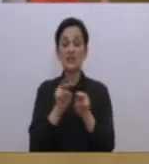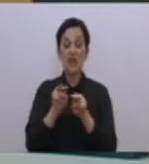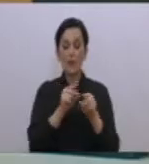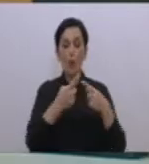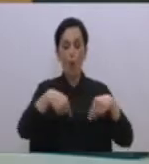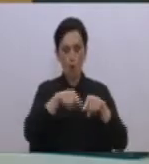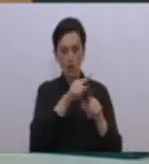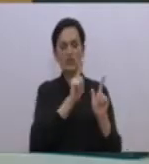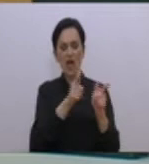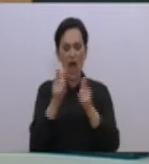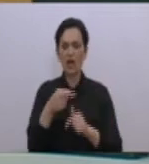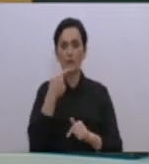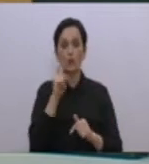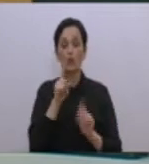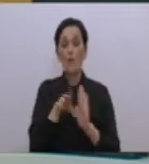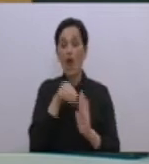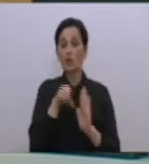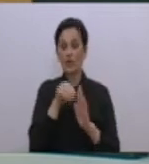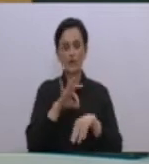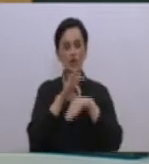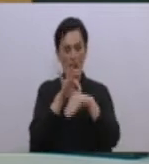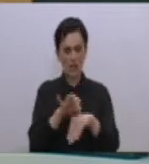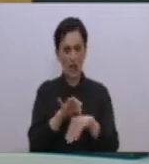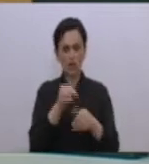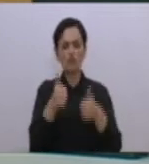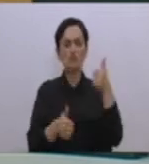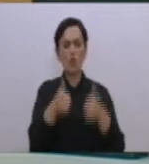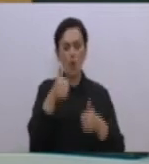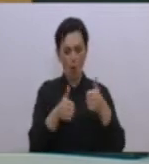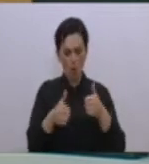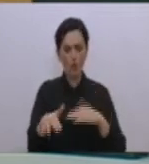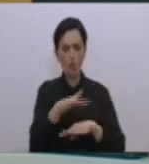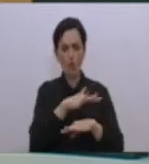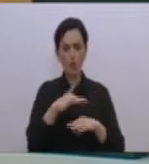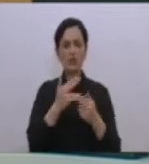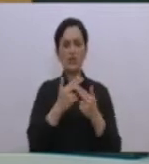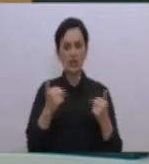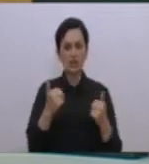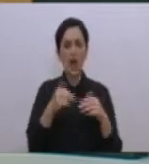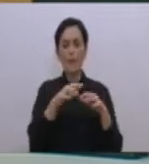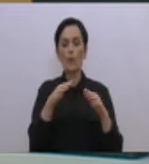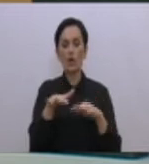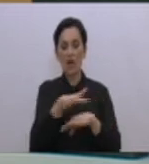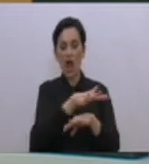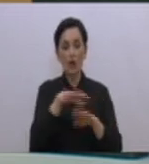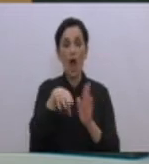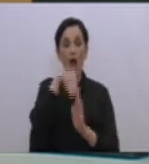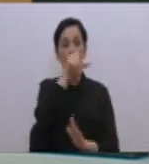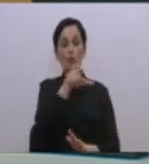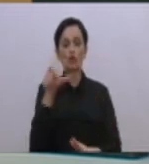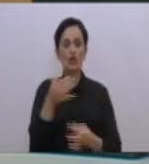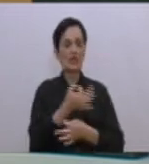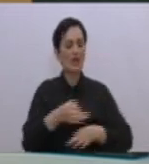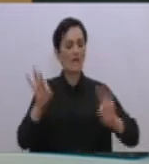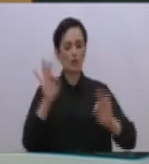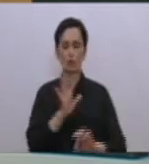ორგანიზაცია თანხდებოდა, რომ არჩევნები ჩატარდა კონკურენტუნარიან და პლურალისტურ გარემოში და ამომრჩევლის ნება თავისუფლად